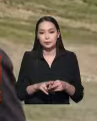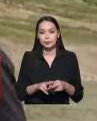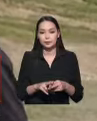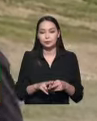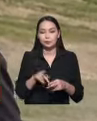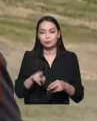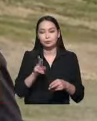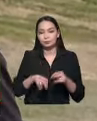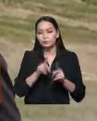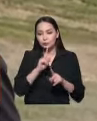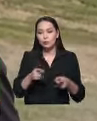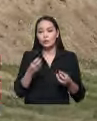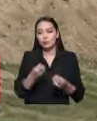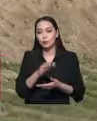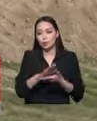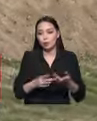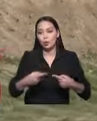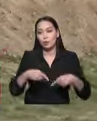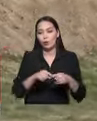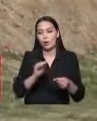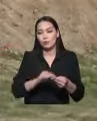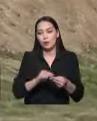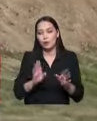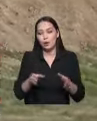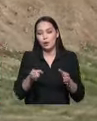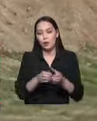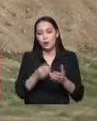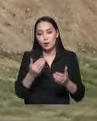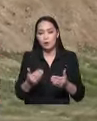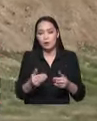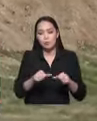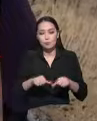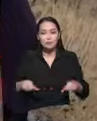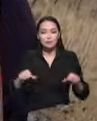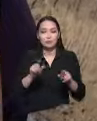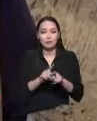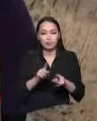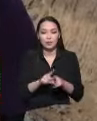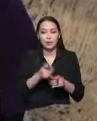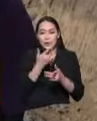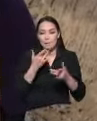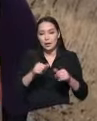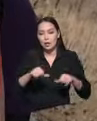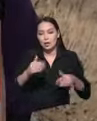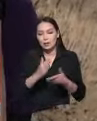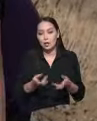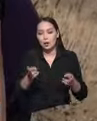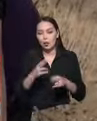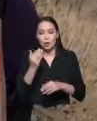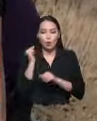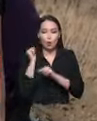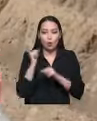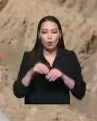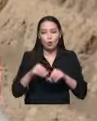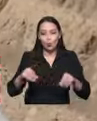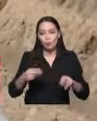қалмайтын, арғайда бола беретін қоғам болады. Сокалок каналы бойындағы бөгеттің соңғы қабаты тегістеліп жатыр. Енді қалғаны қапқа құм толтырып бекітіп